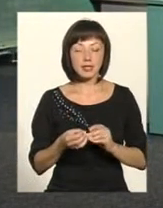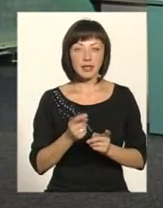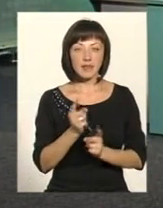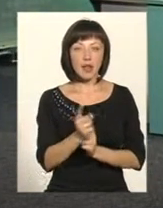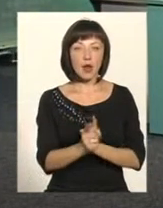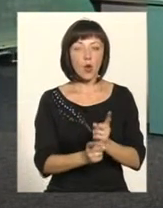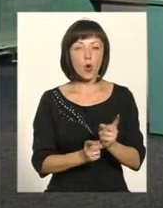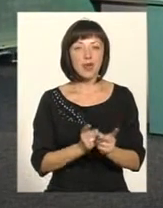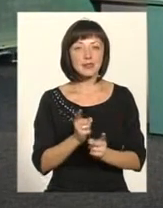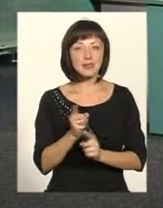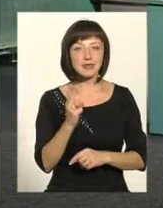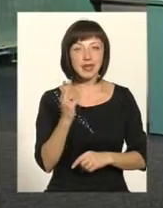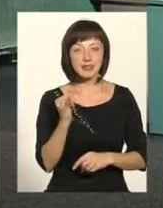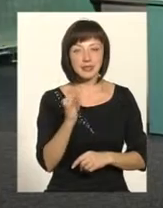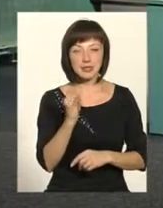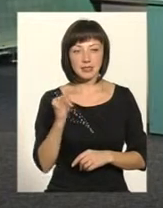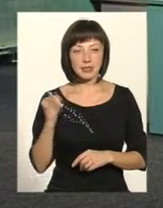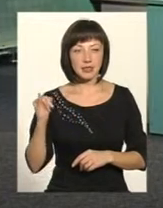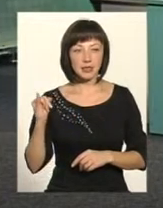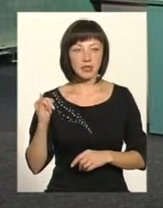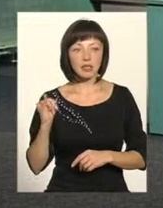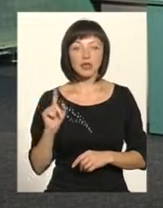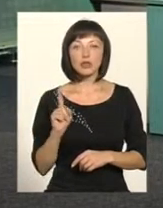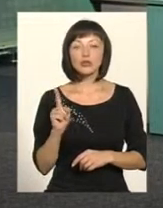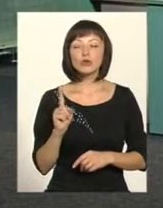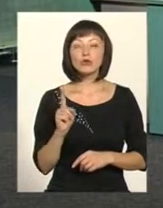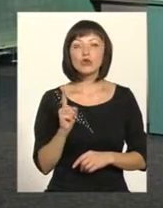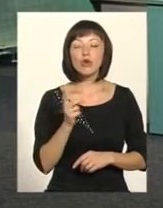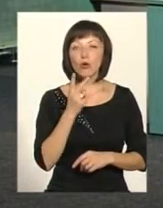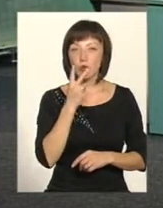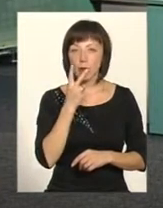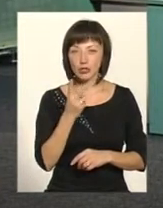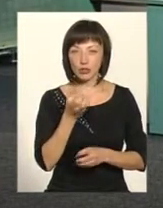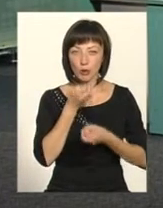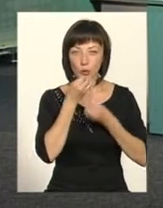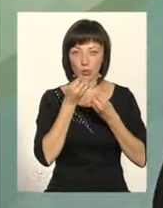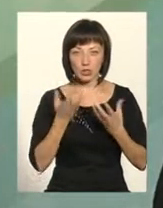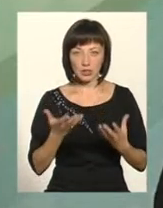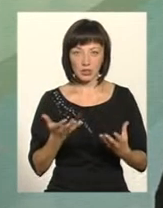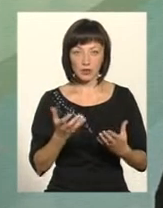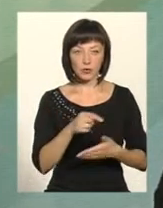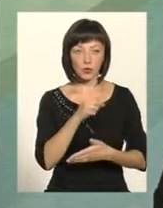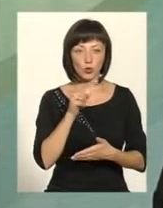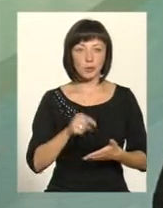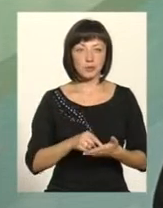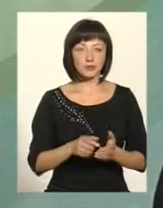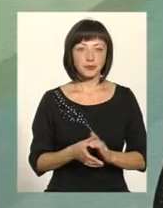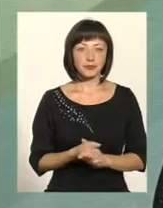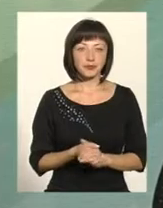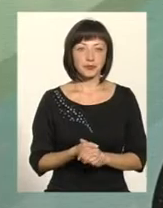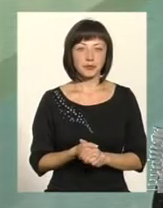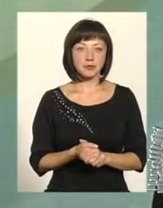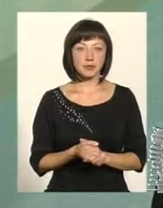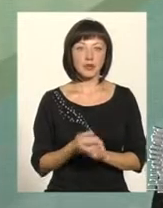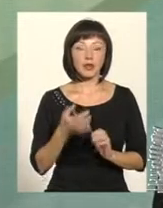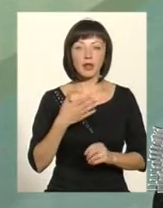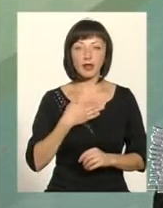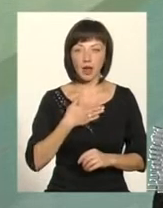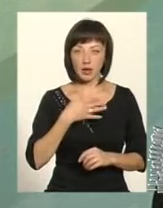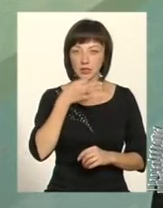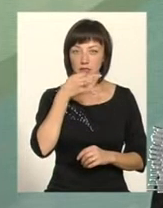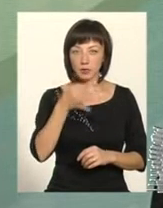реорганізації. Що позитивного бачите в ній? Ну, знаєте, позитивно, допустим, я скажу за свій район, за Дунаєвецький,